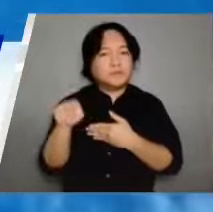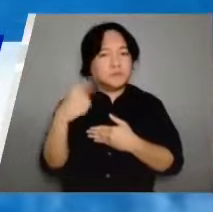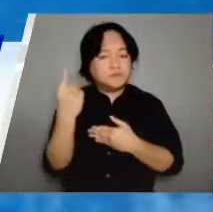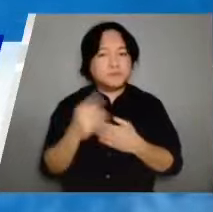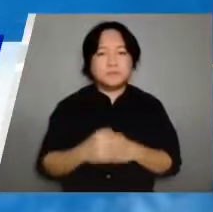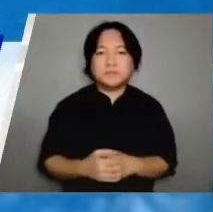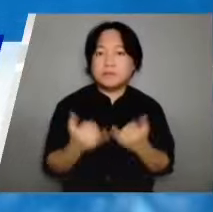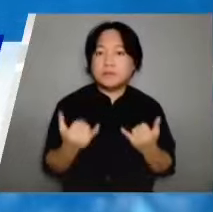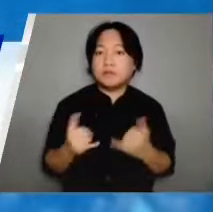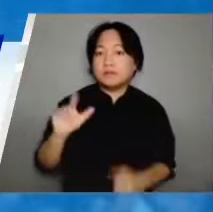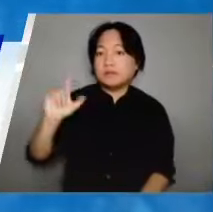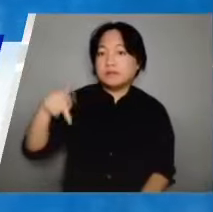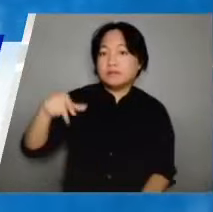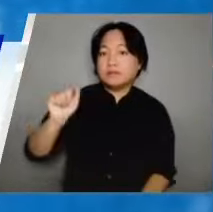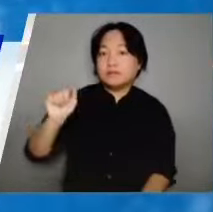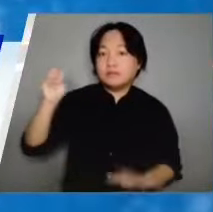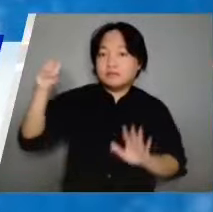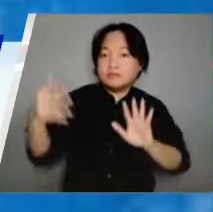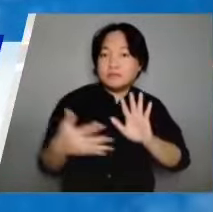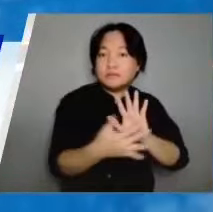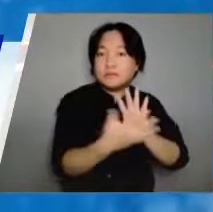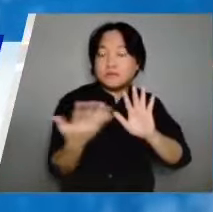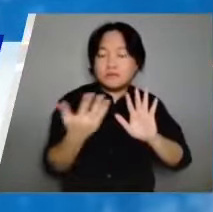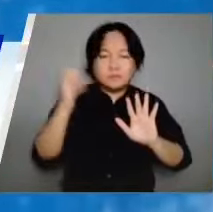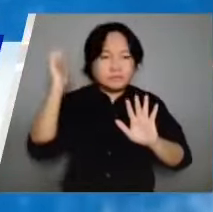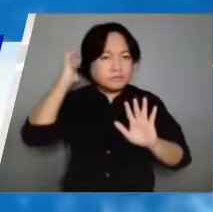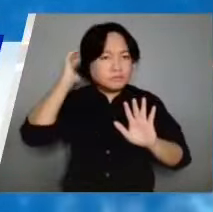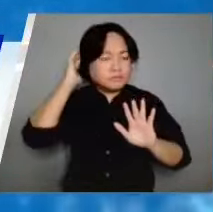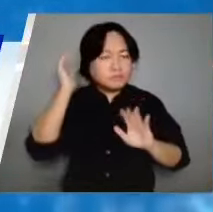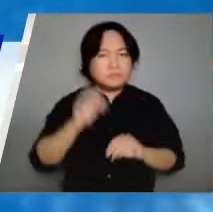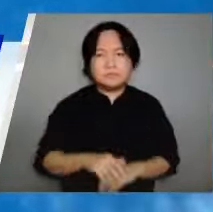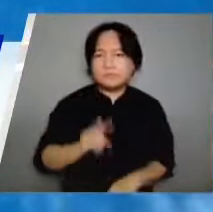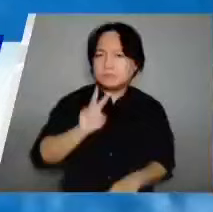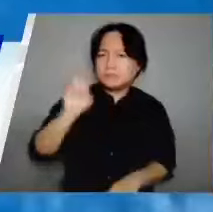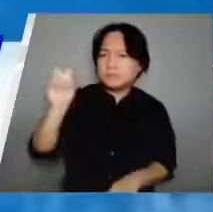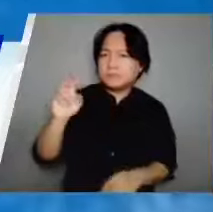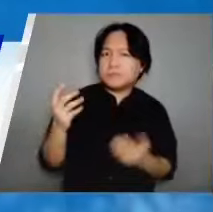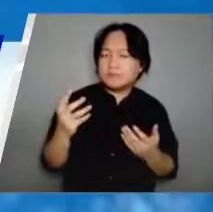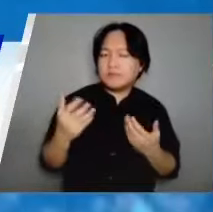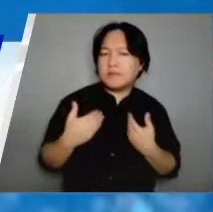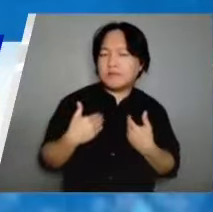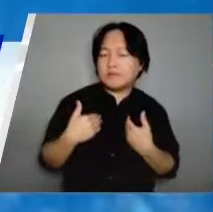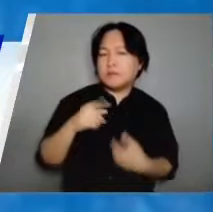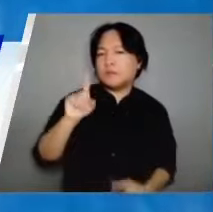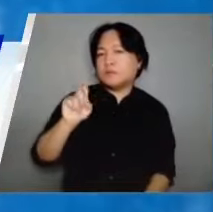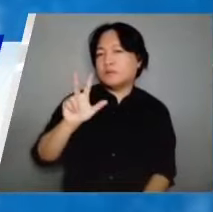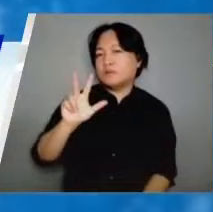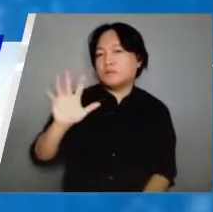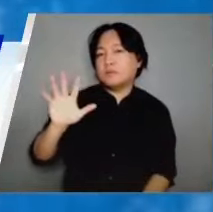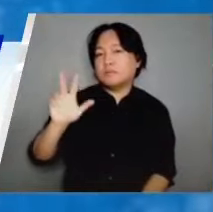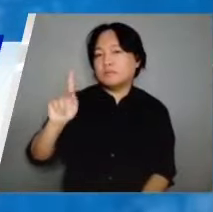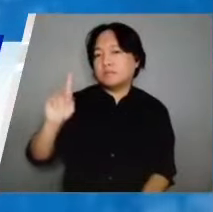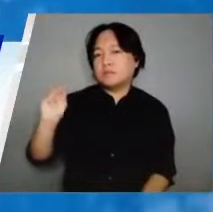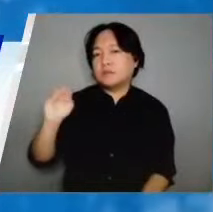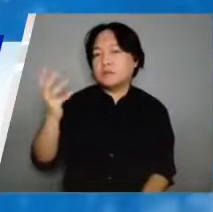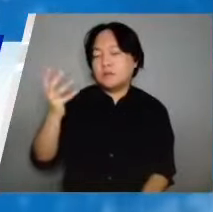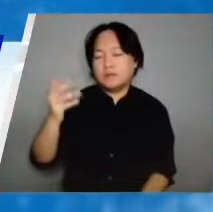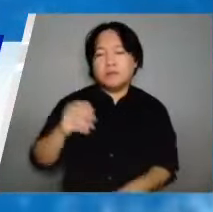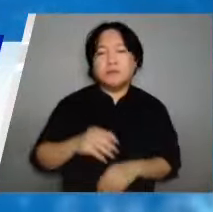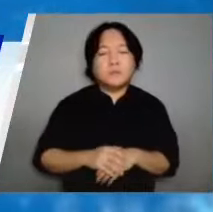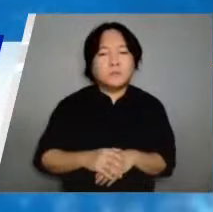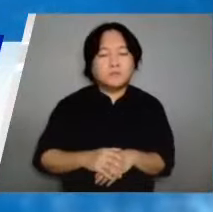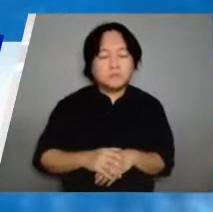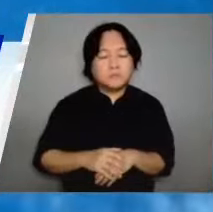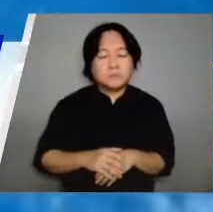binabantayang cloud cluster sa silangan ng Mindanao. Namataan ito 135 kilometers east ng Butuan City. Sa ngayon, mababa